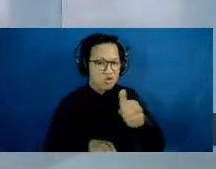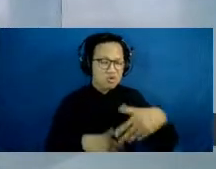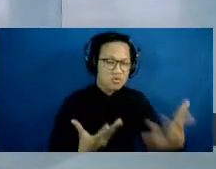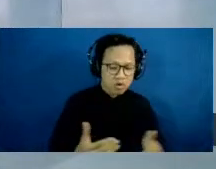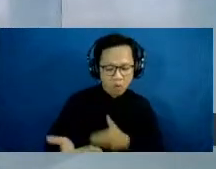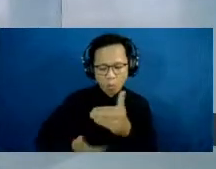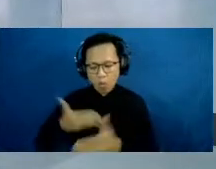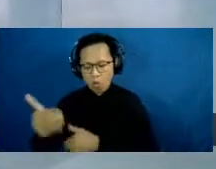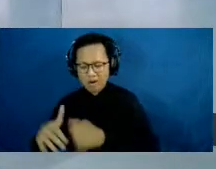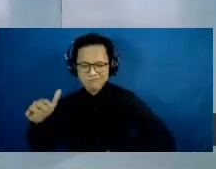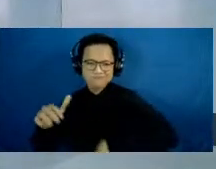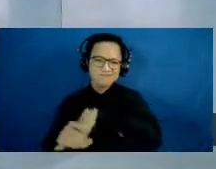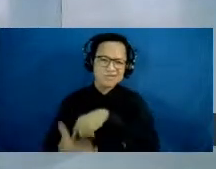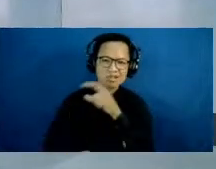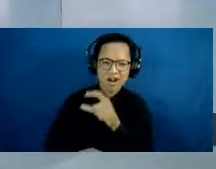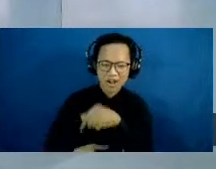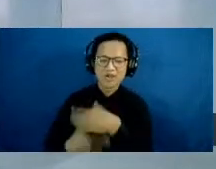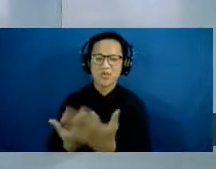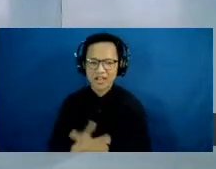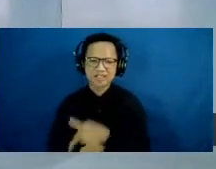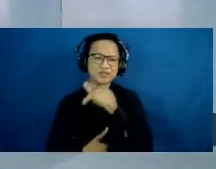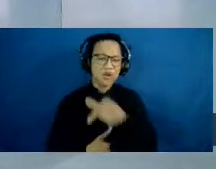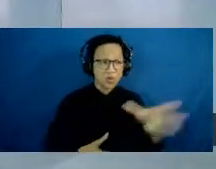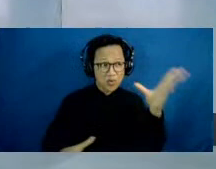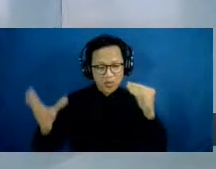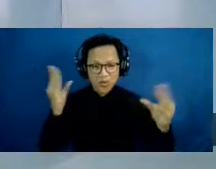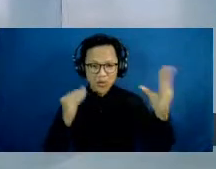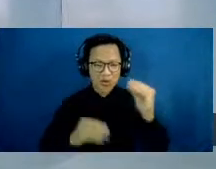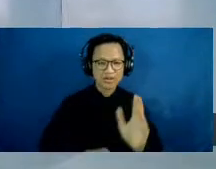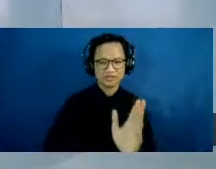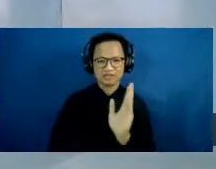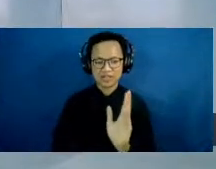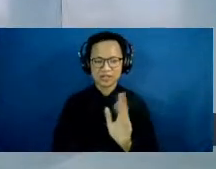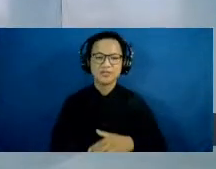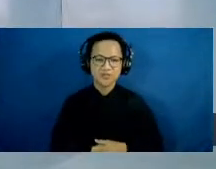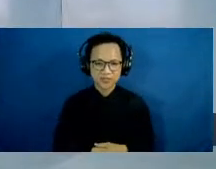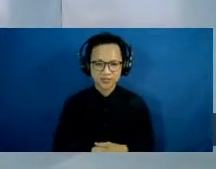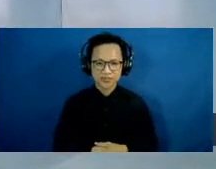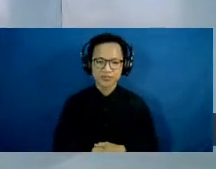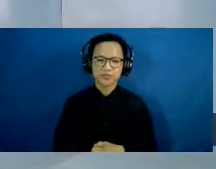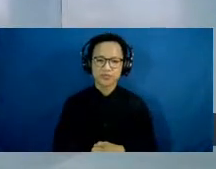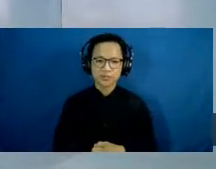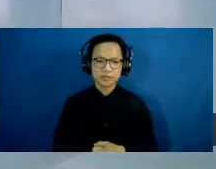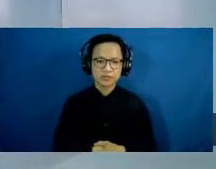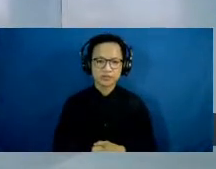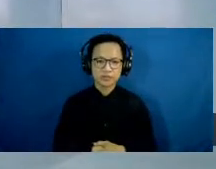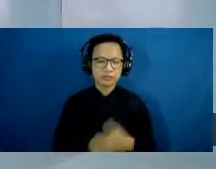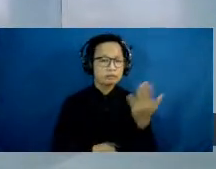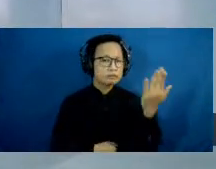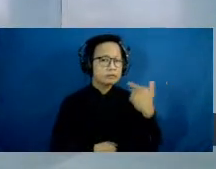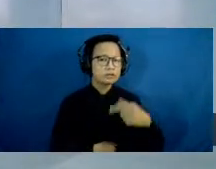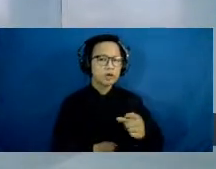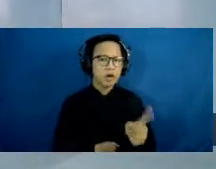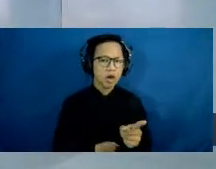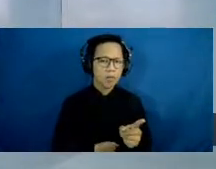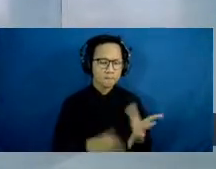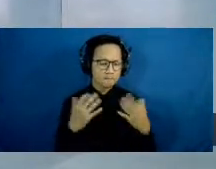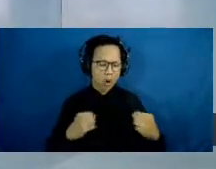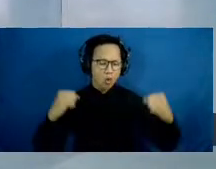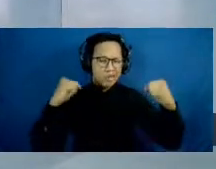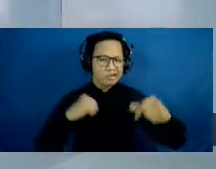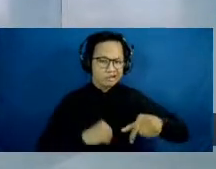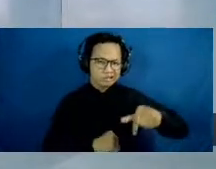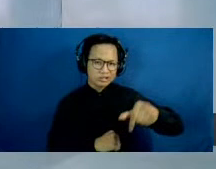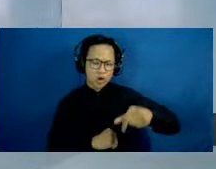lebih maksimal dalam konteks pemasaran dan sebagainya. Nah tentu ketika kemudian terjadi penguatan dalam hal tersebut sehingga